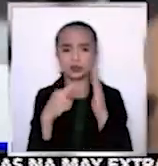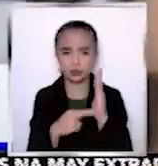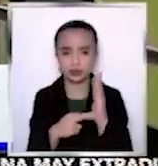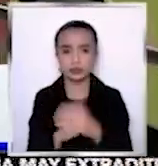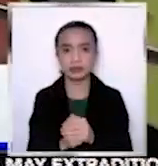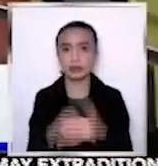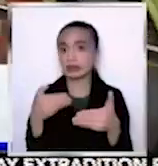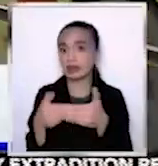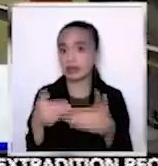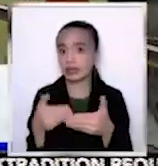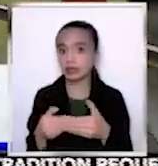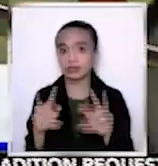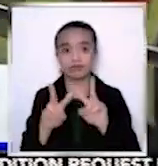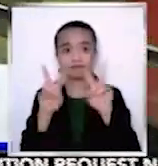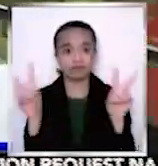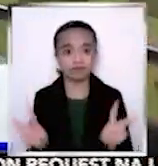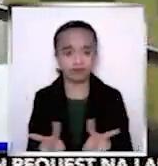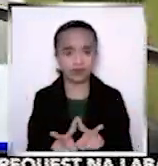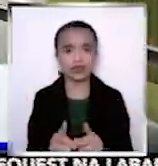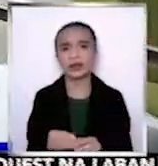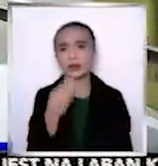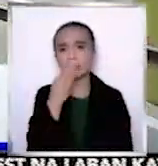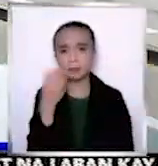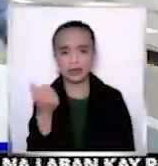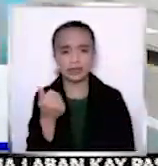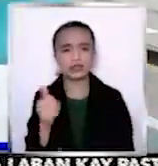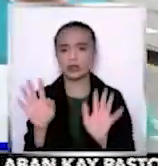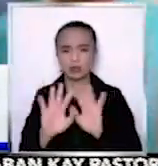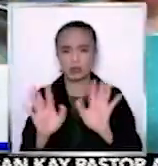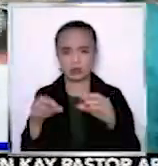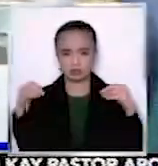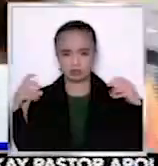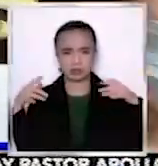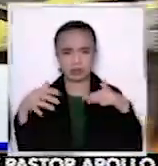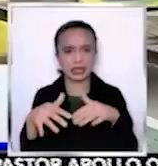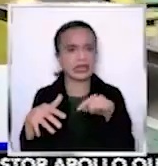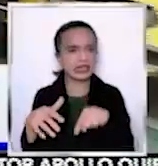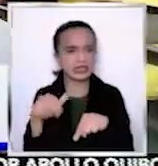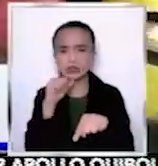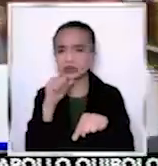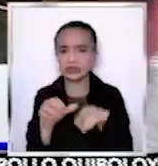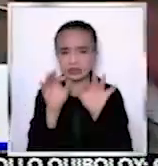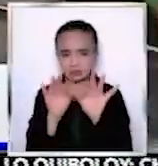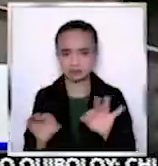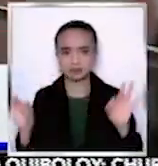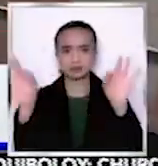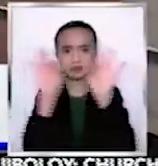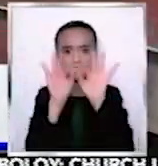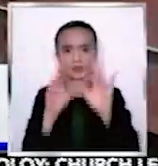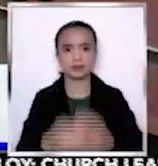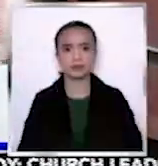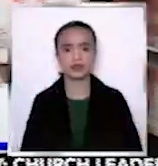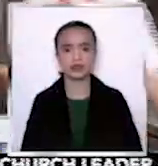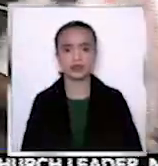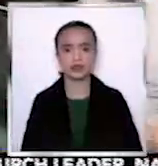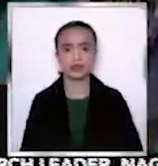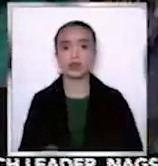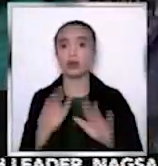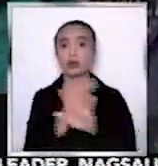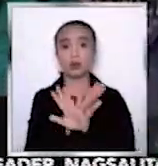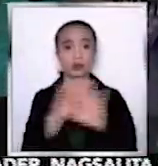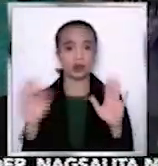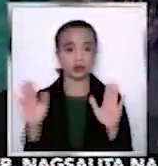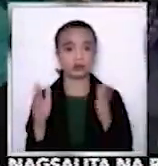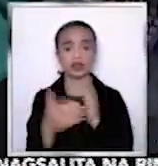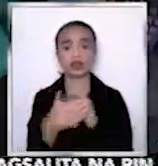maigi pa rin daw na umiwas sa pagtitipon na hindi naman daw importante. Huwag na lang din daw muna lumabas kung wala pang bakuna